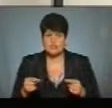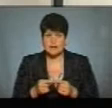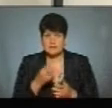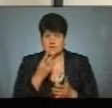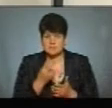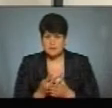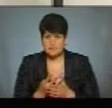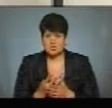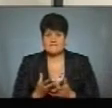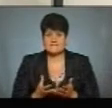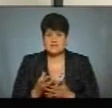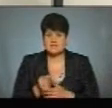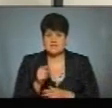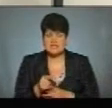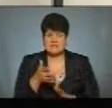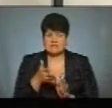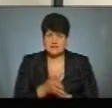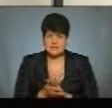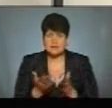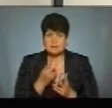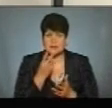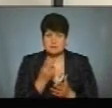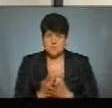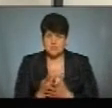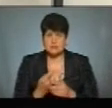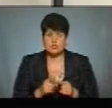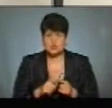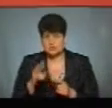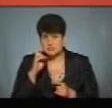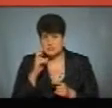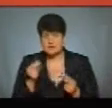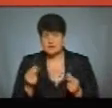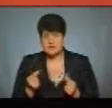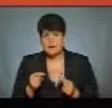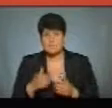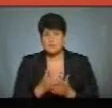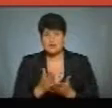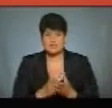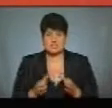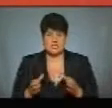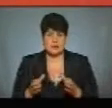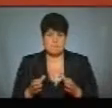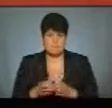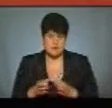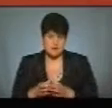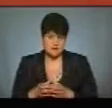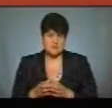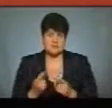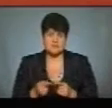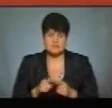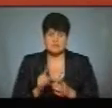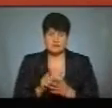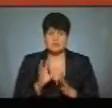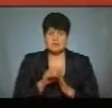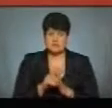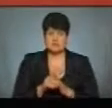чітке передбачення фінансування тих витрат, які якраз передбачені з цього державного фінансування політичних партій. Тому що, дійсно, політичні партії можуть